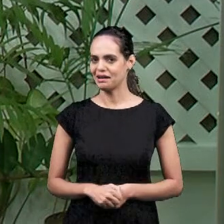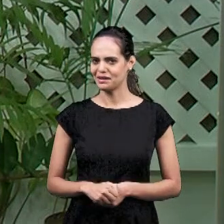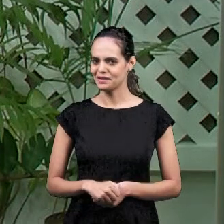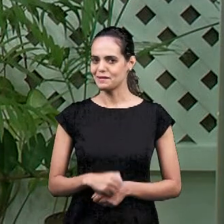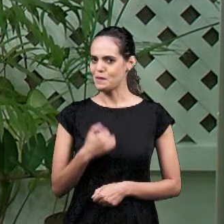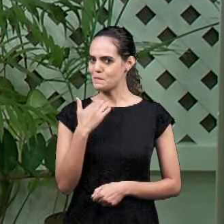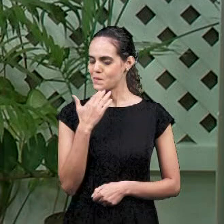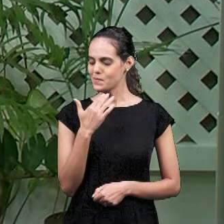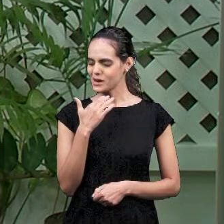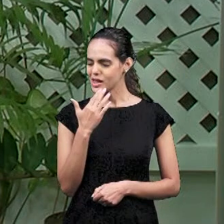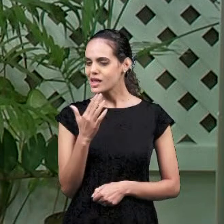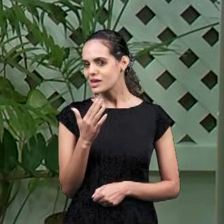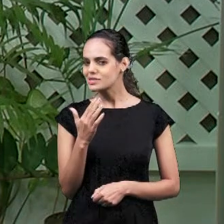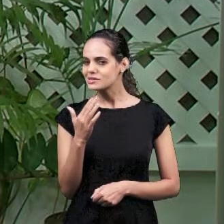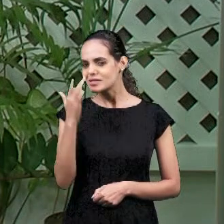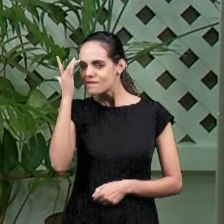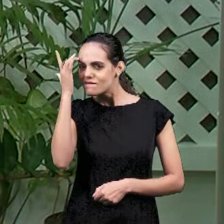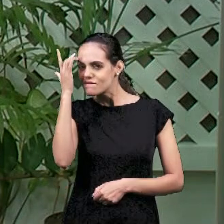Oui, oui,